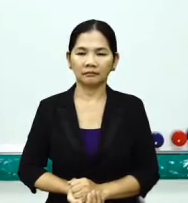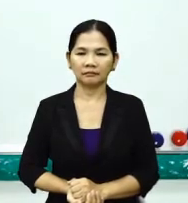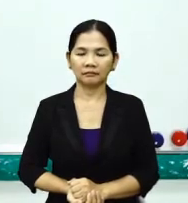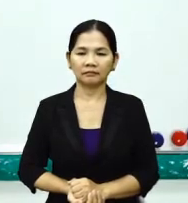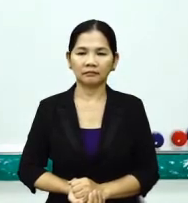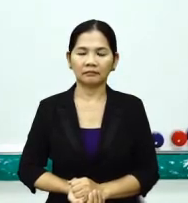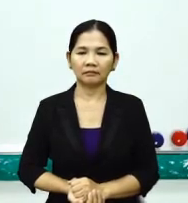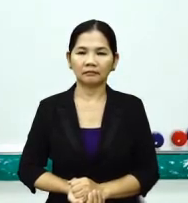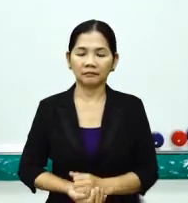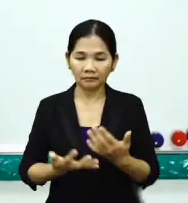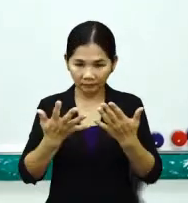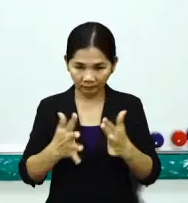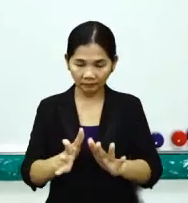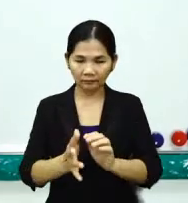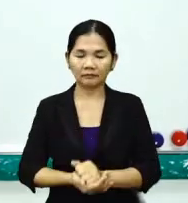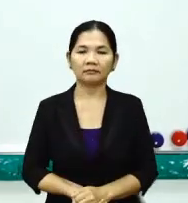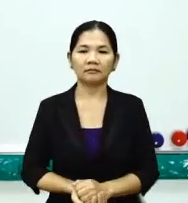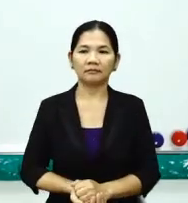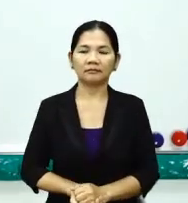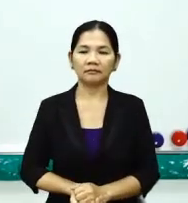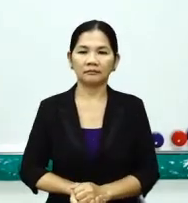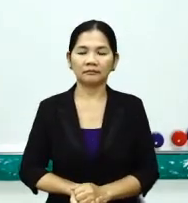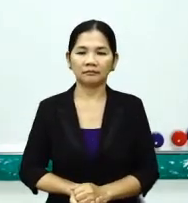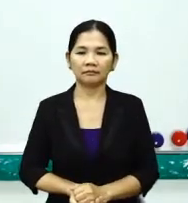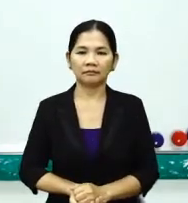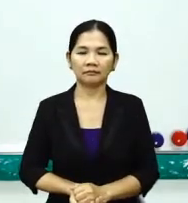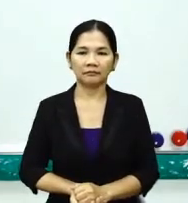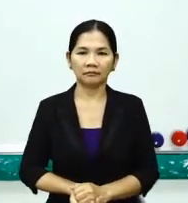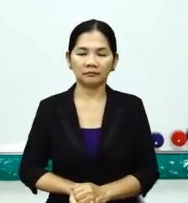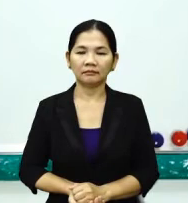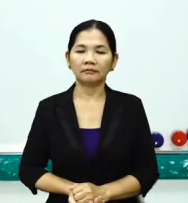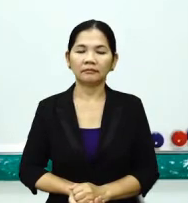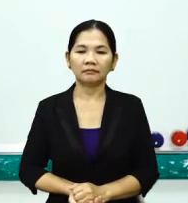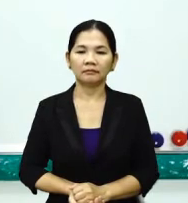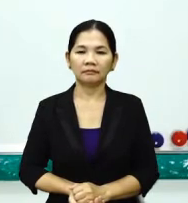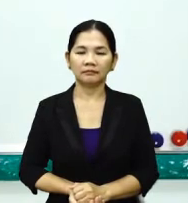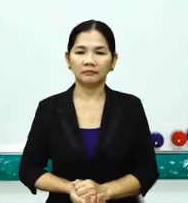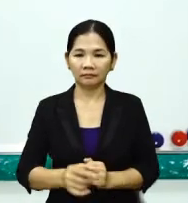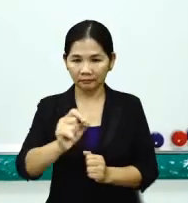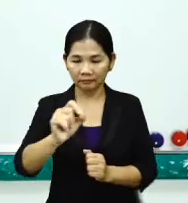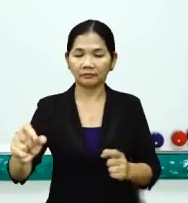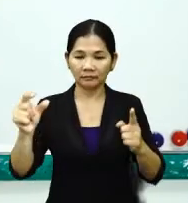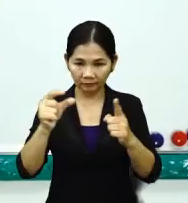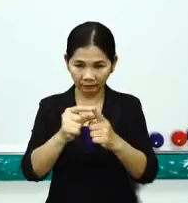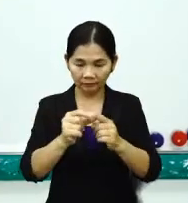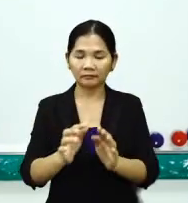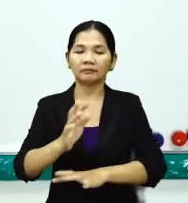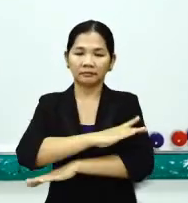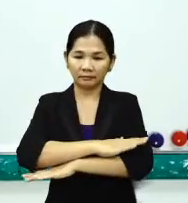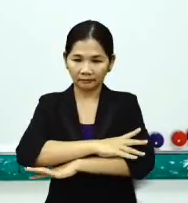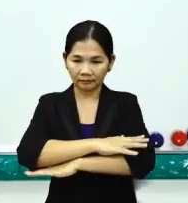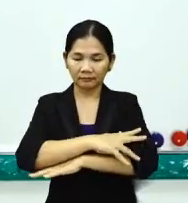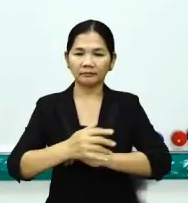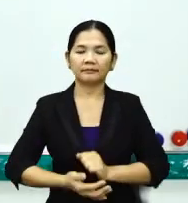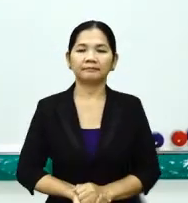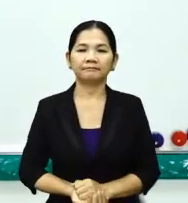Chà, rì rồi nè con. Chà, bà rùi rò hai ta, xa xe bía, tôm nì.